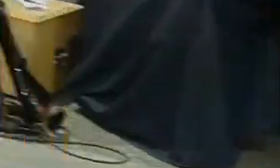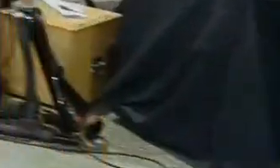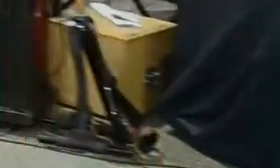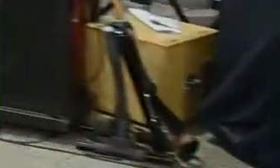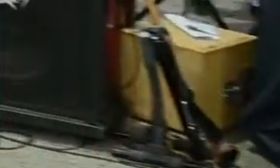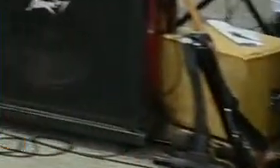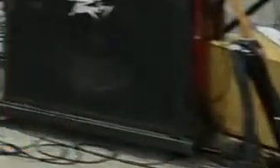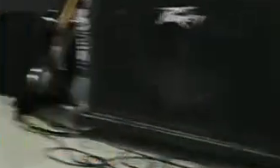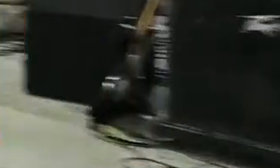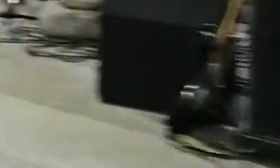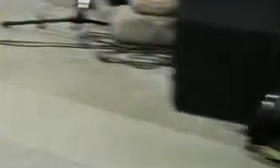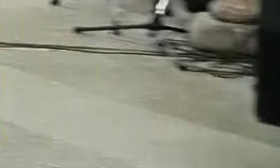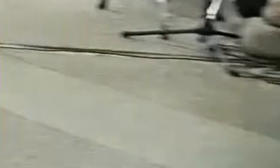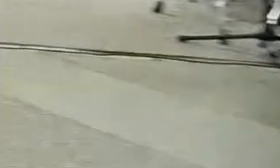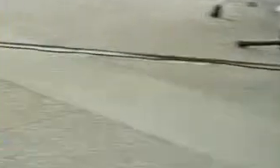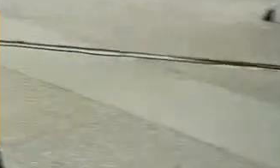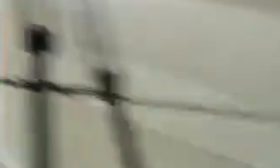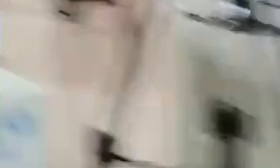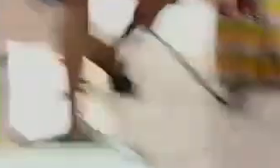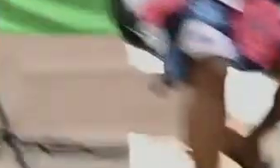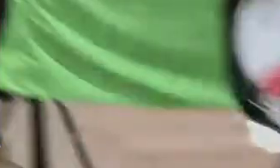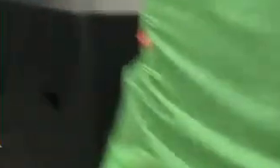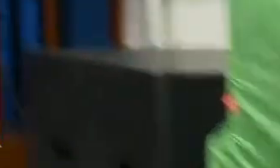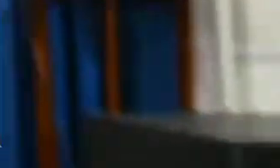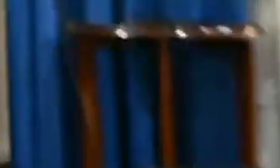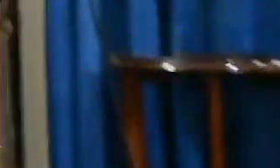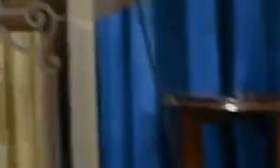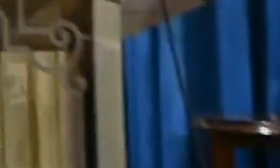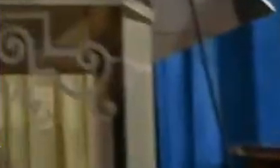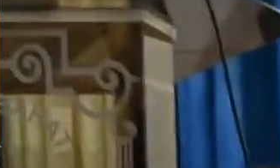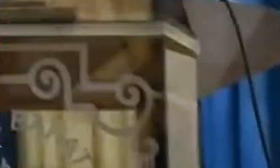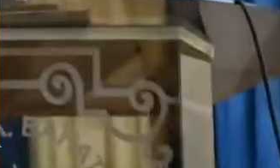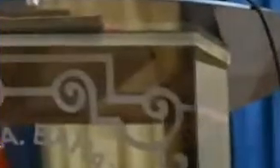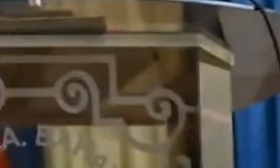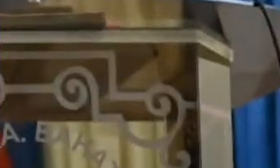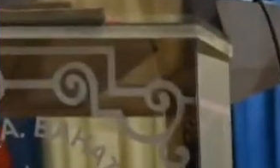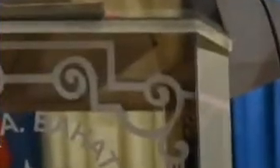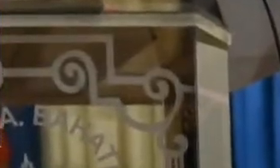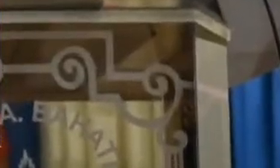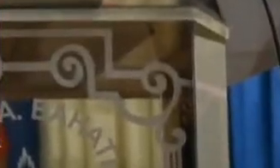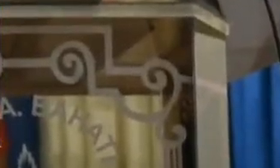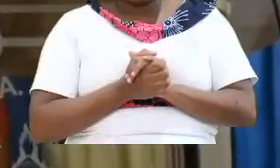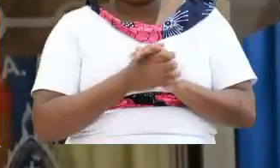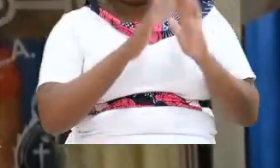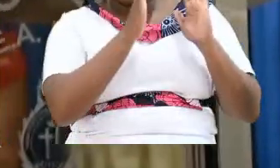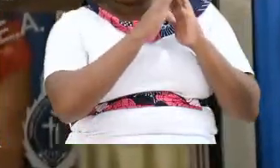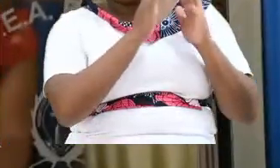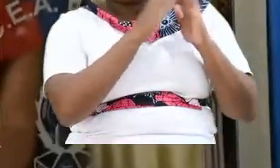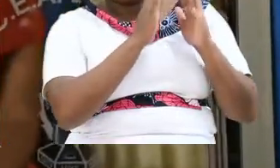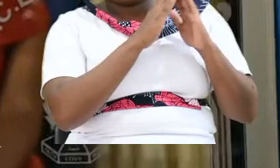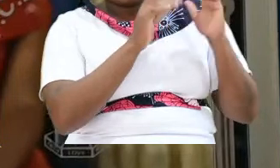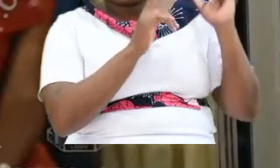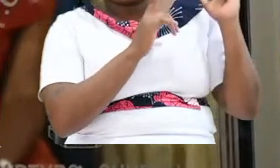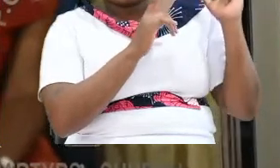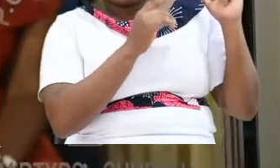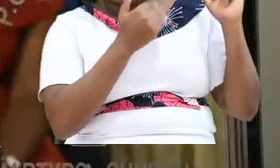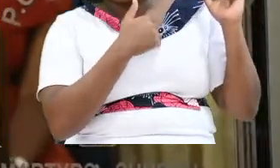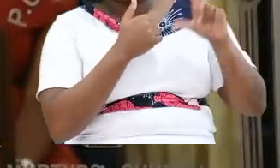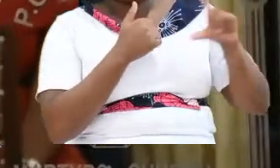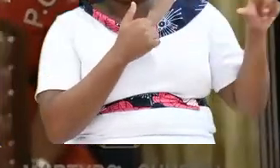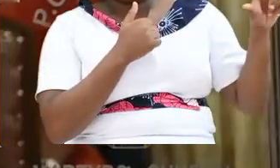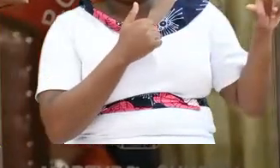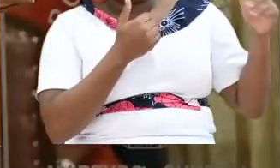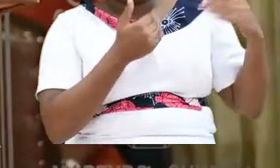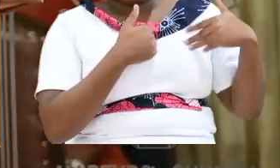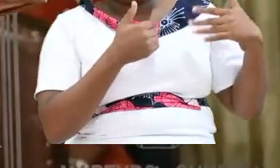sana kwa wageni wetu. Mkono wangu wa kushoto hapa nje kuna viba vya kujisaidia, na ukipitia hii